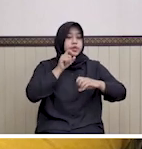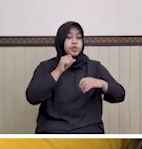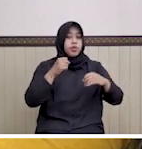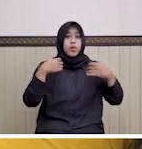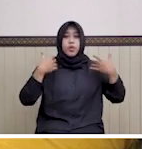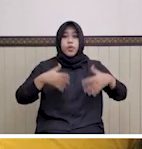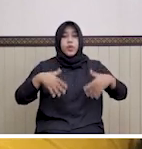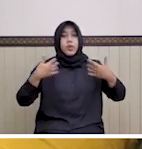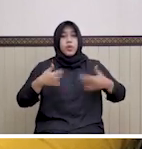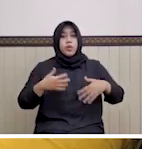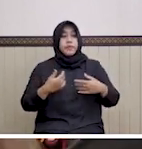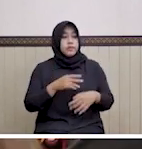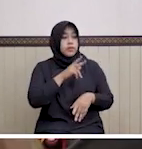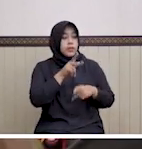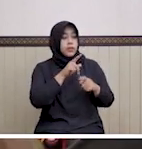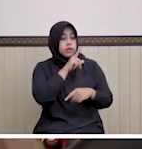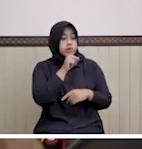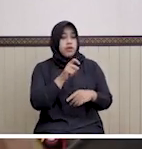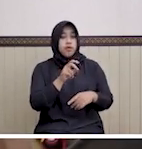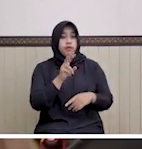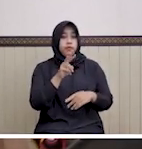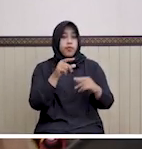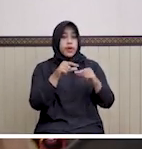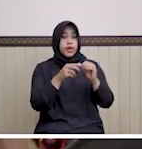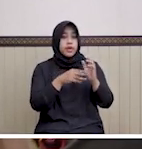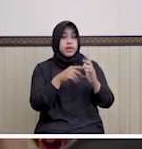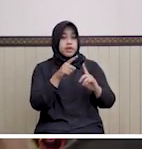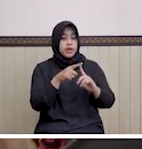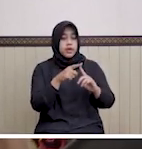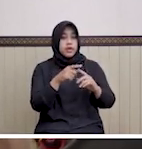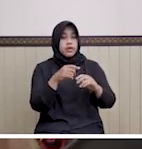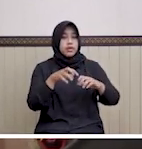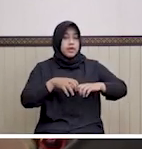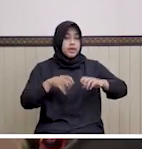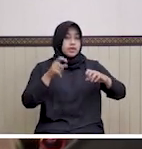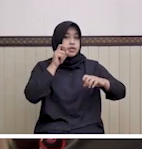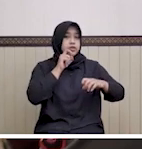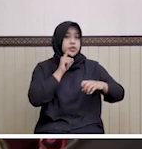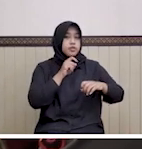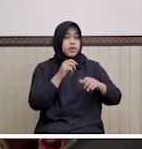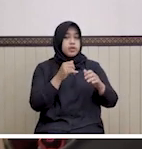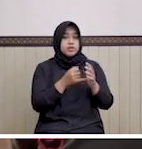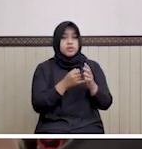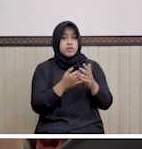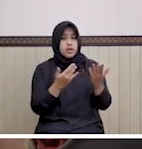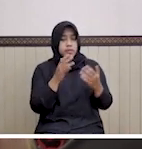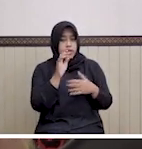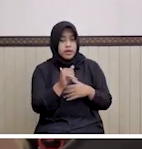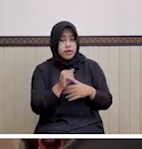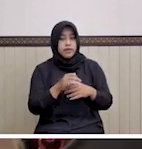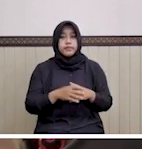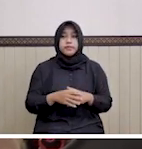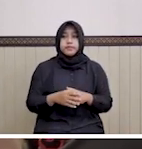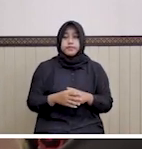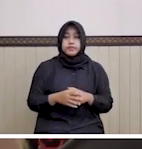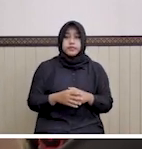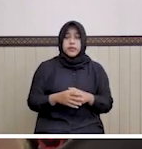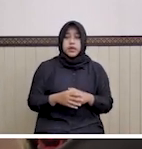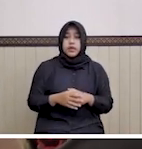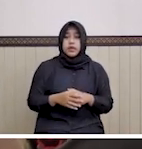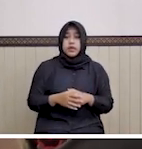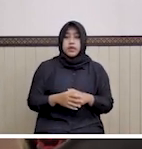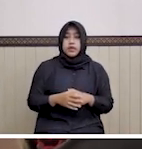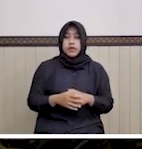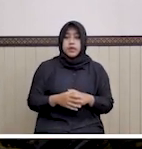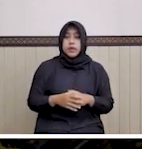kalau ditanya berfung varian-varian kekerasan seksual nya itu apa aja ya Iya Hai itu kamu banyak